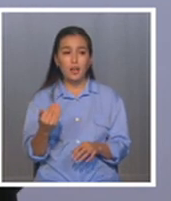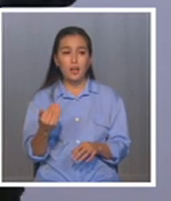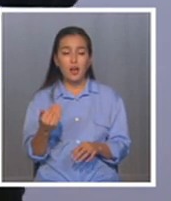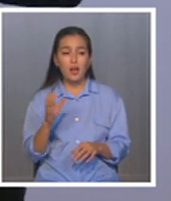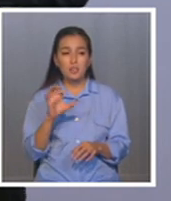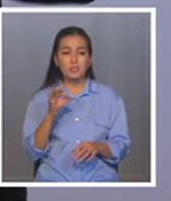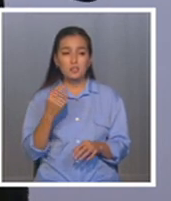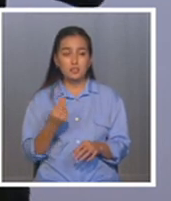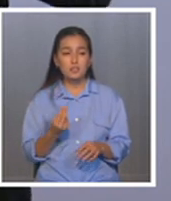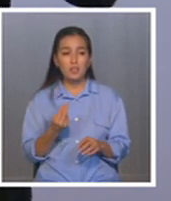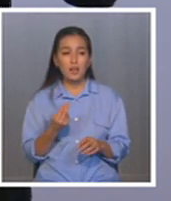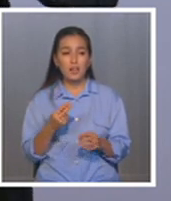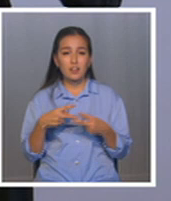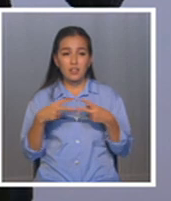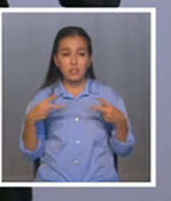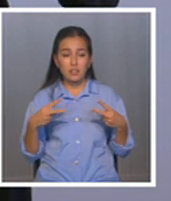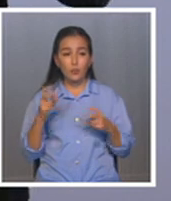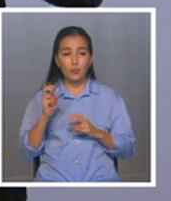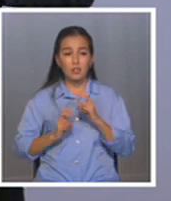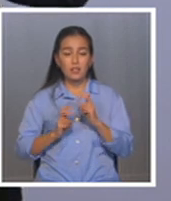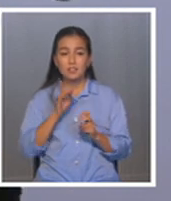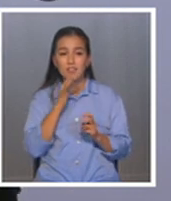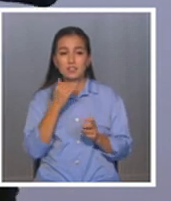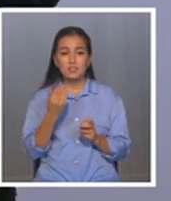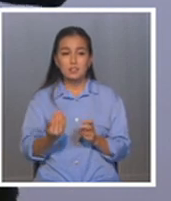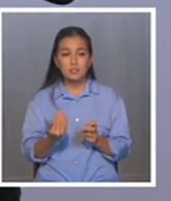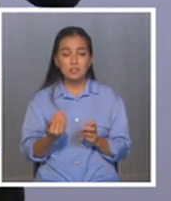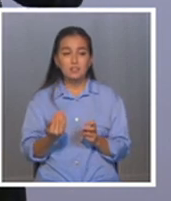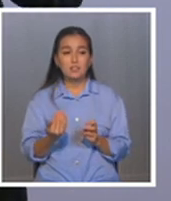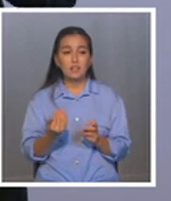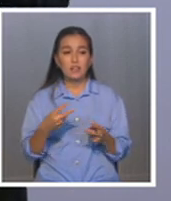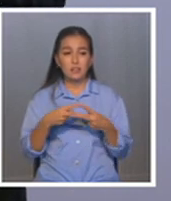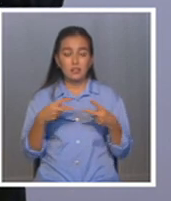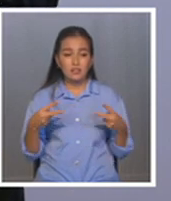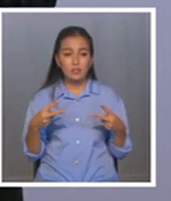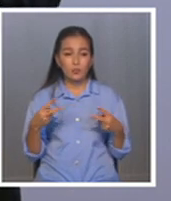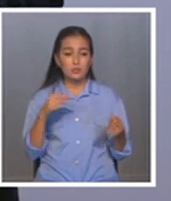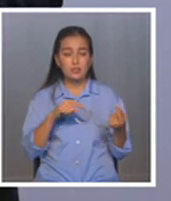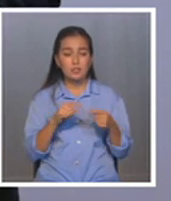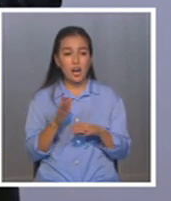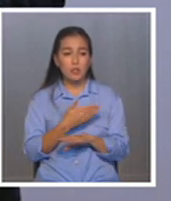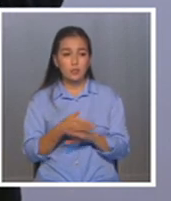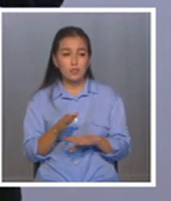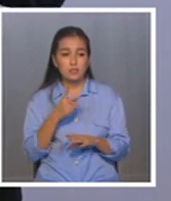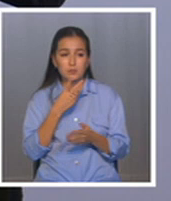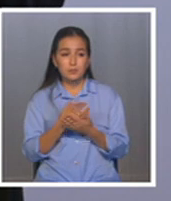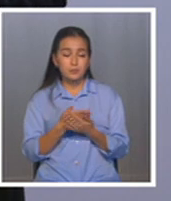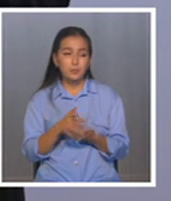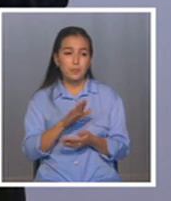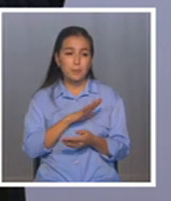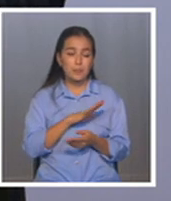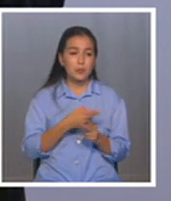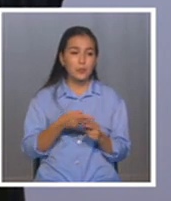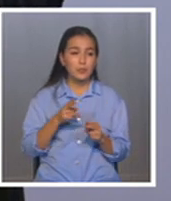әлеуметтік теңдіктен өнеркәсіп кезінде орнайтын теңдіктің өзіндік айырмашылығын атап көрсетті. Оның